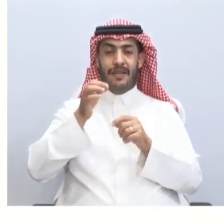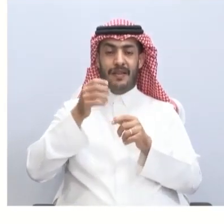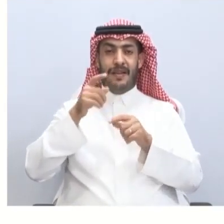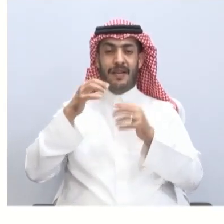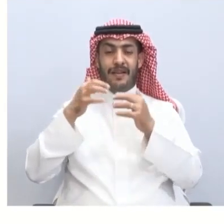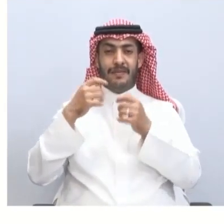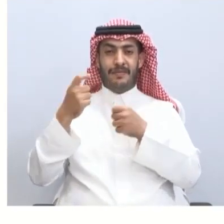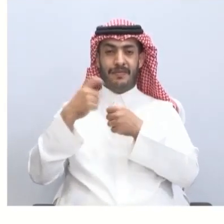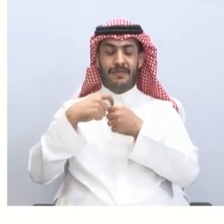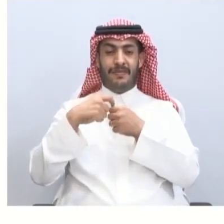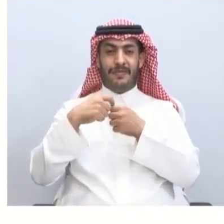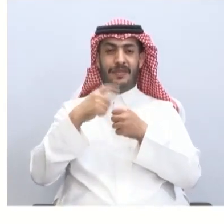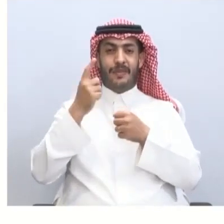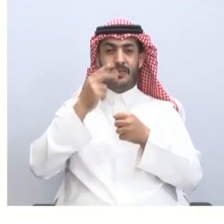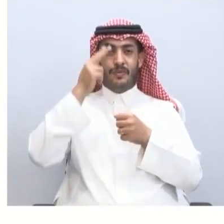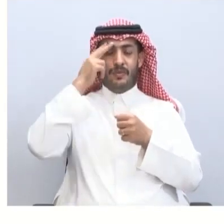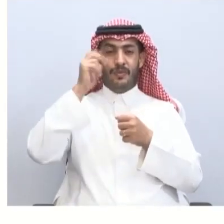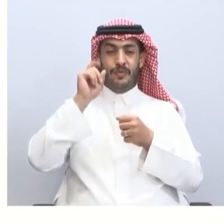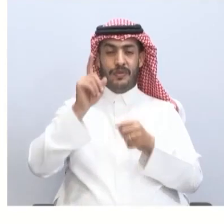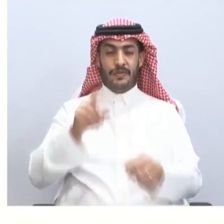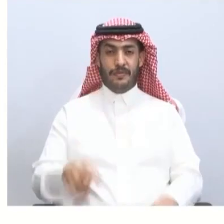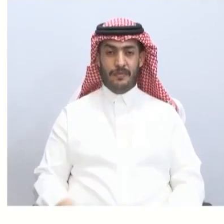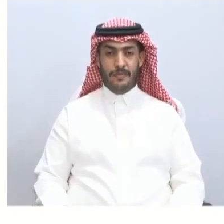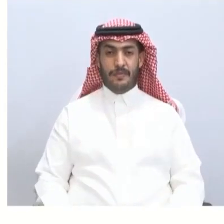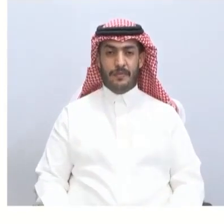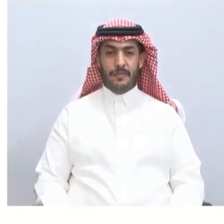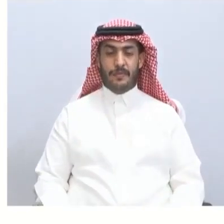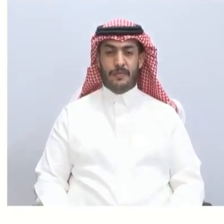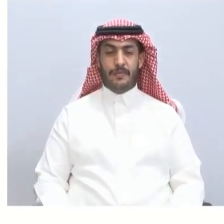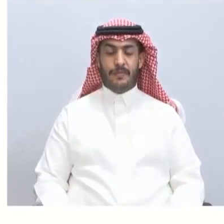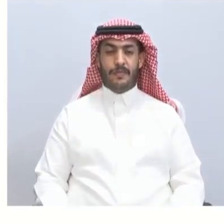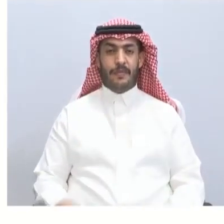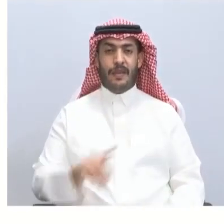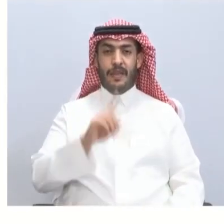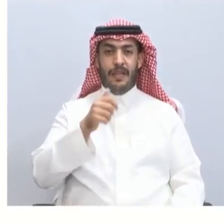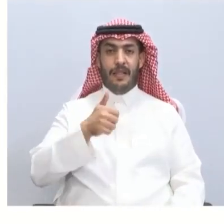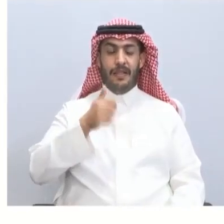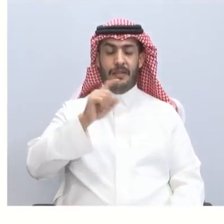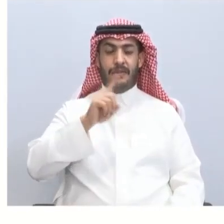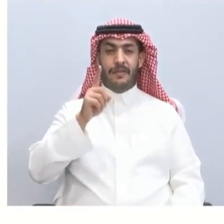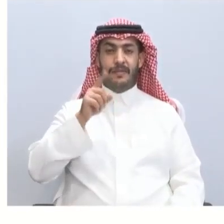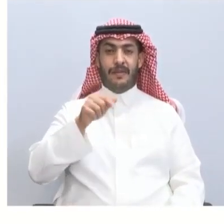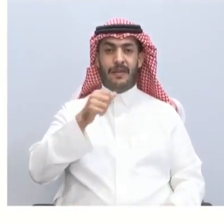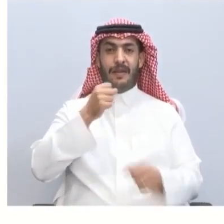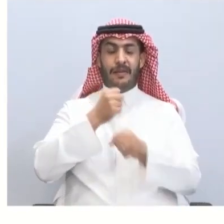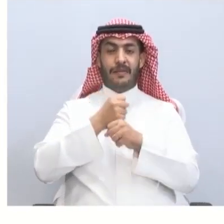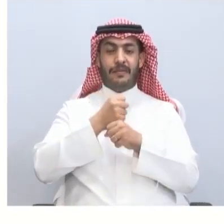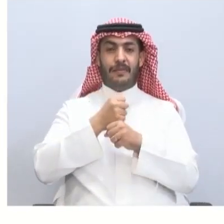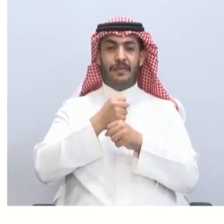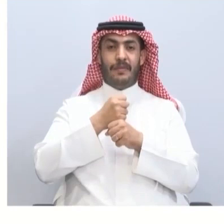التي انضمت الى الدوله السعوديه الاولى لم ينجح في هذا العمل